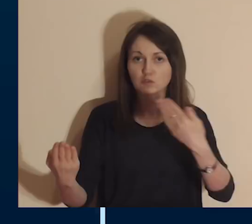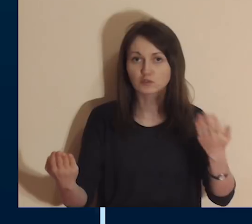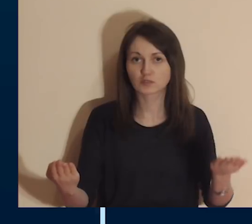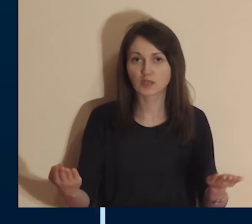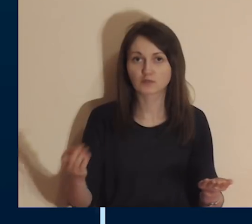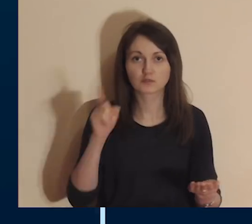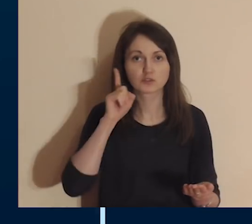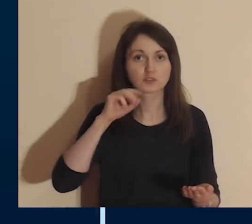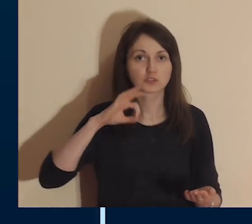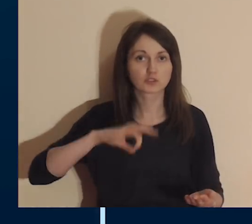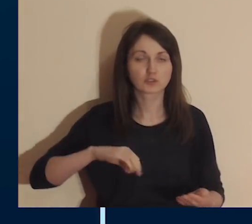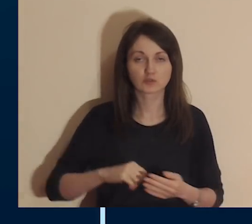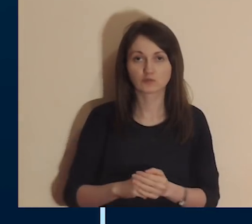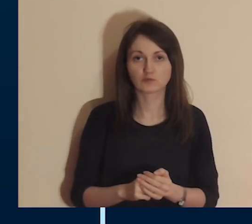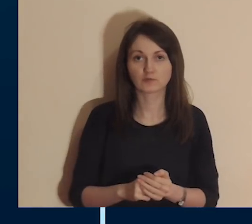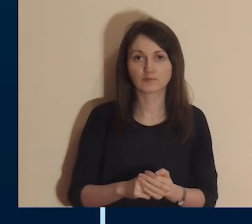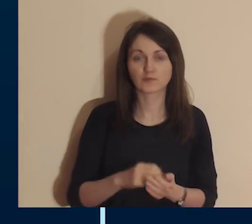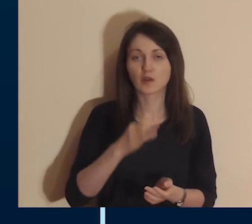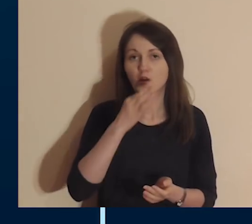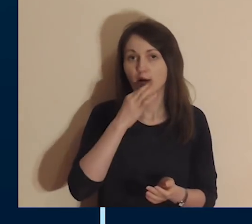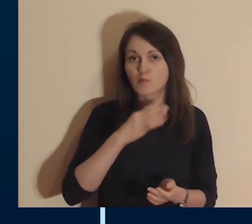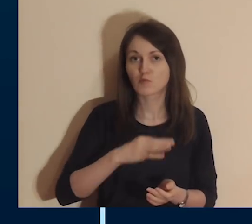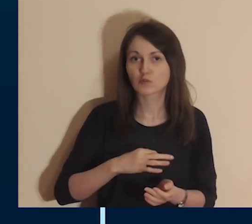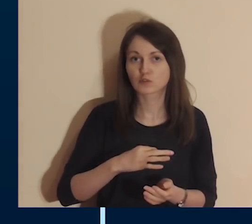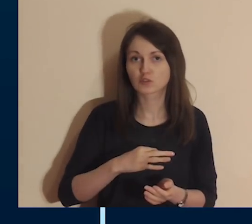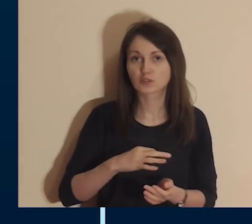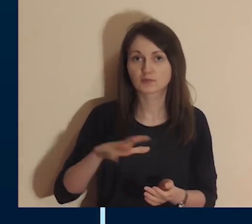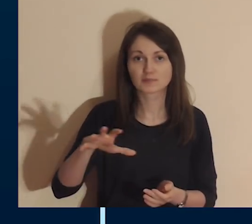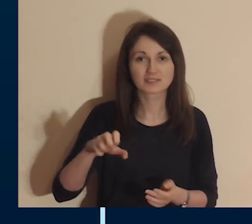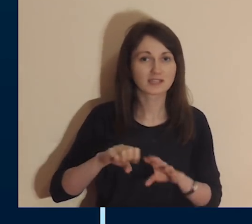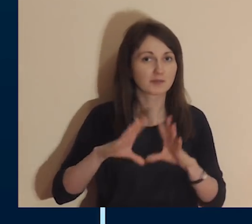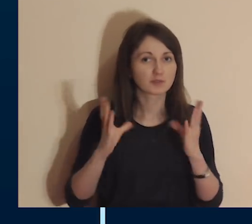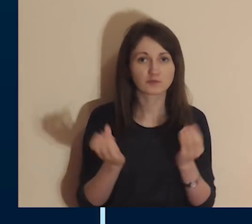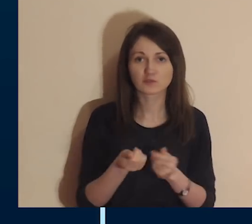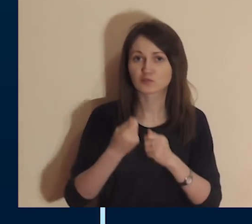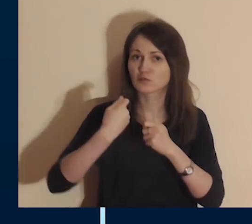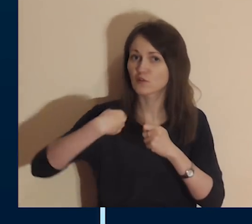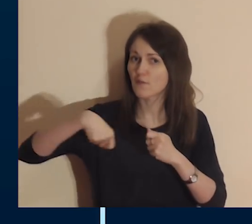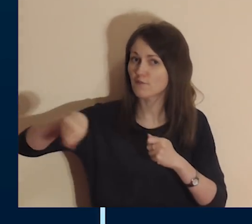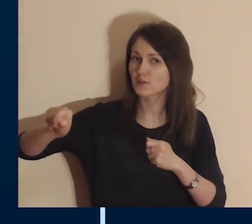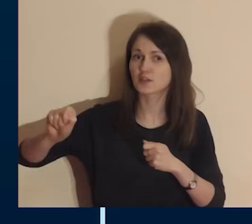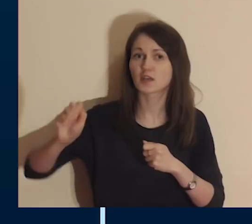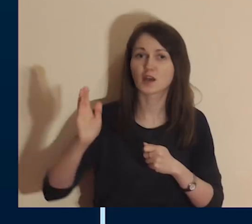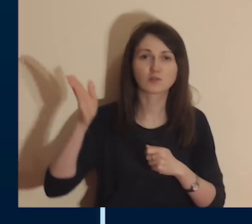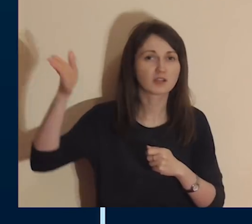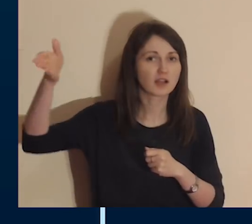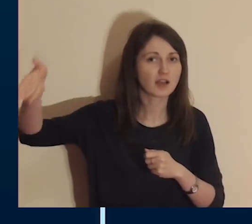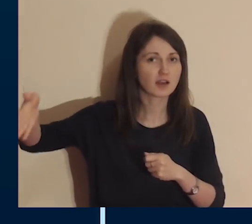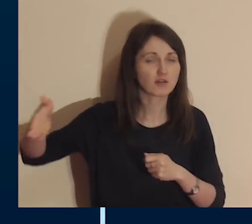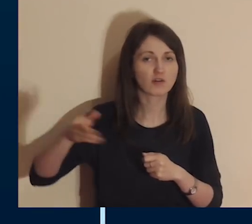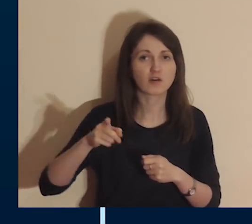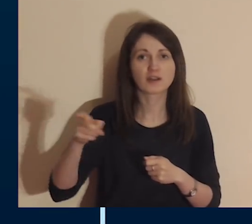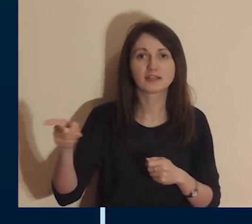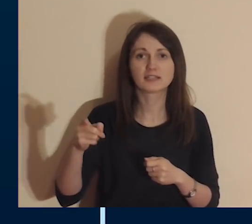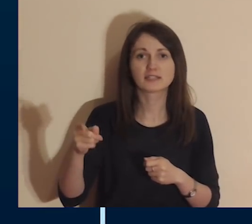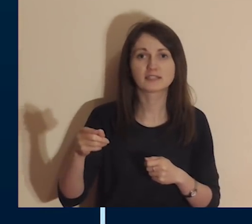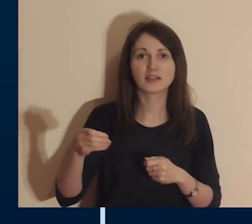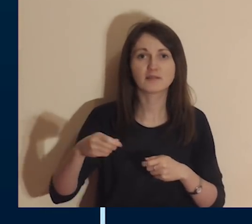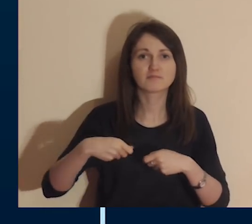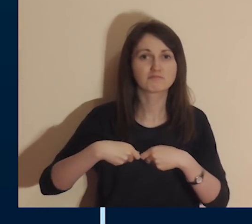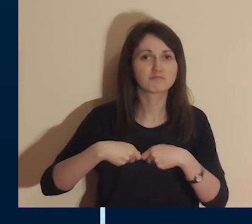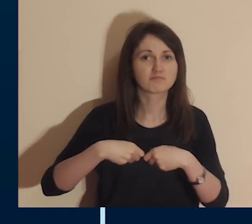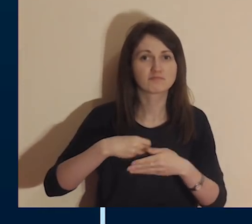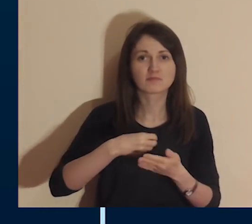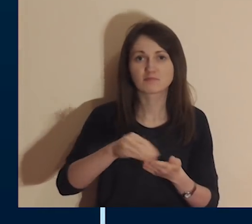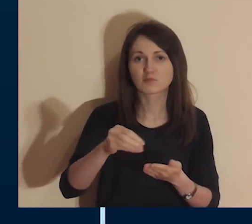nich. Niedługo potem młodszy syn, zabrawszy wszystko, odjechał w dalekie strony i tam roztrwonił swoją